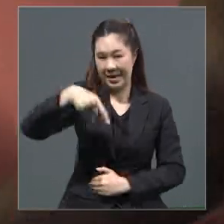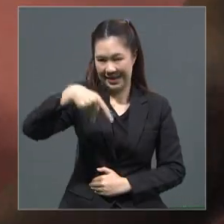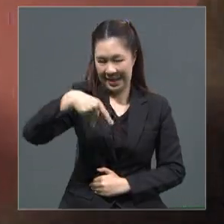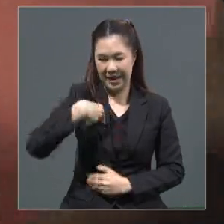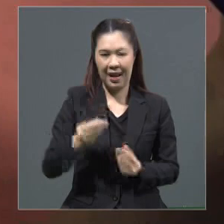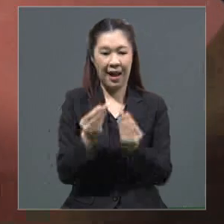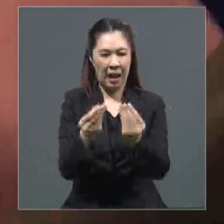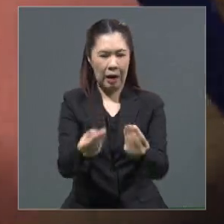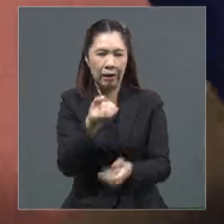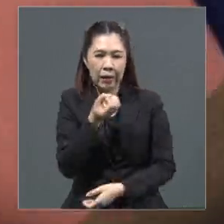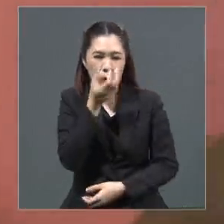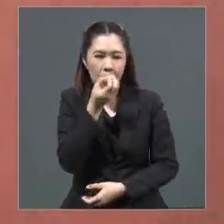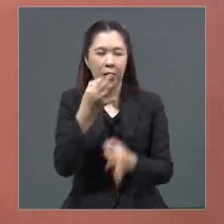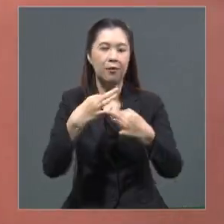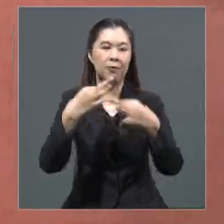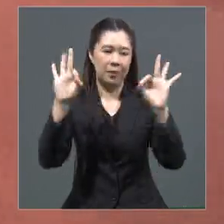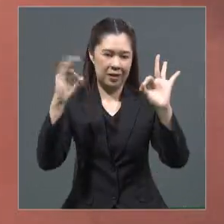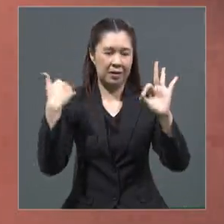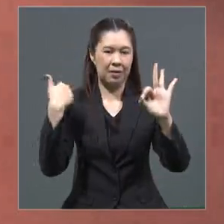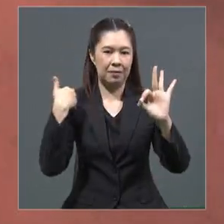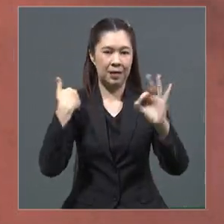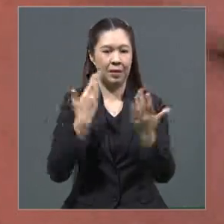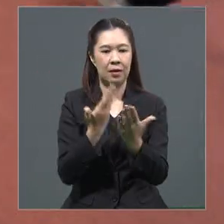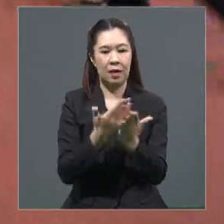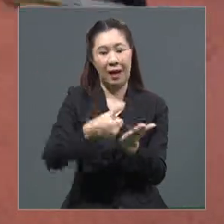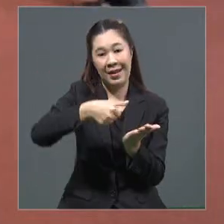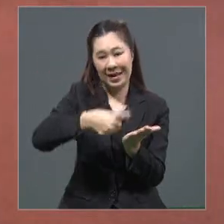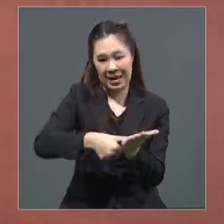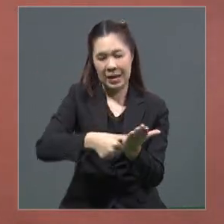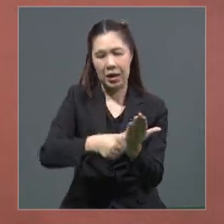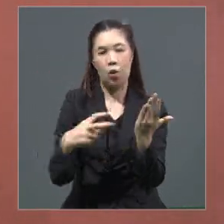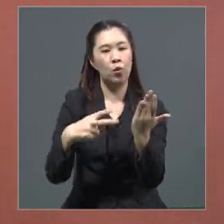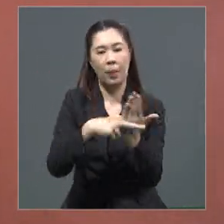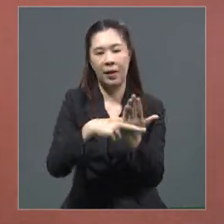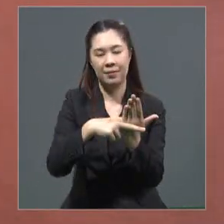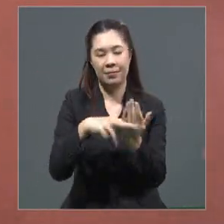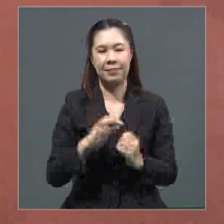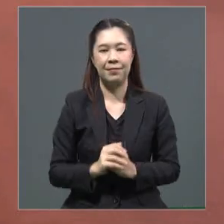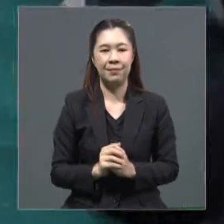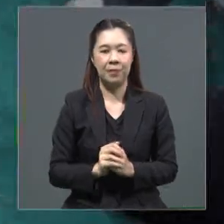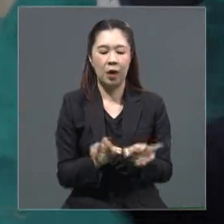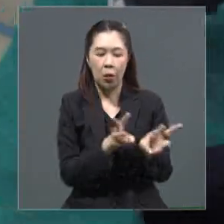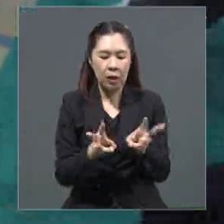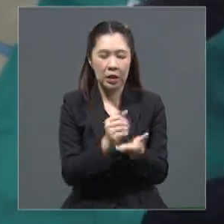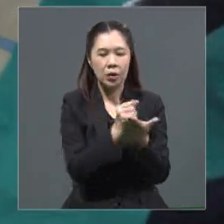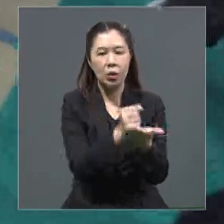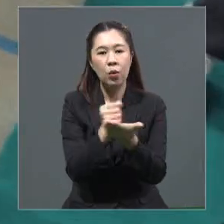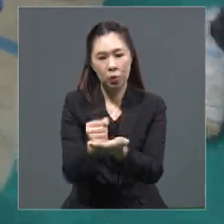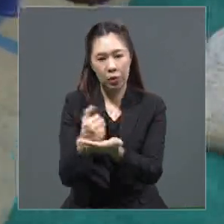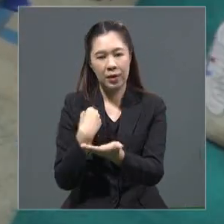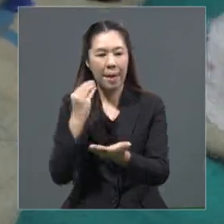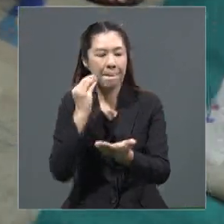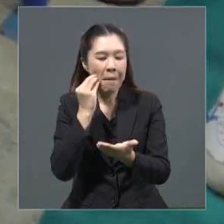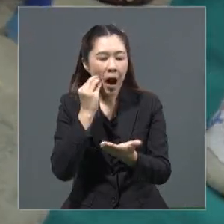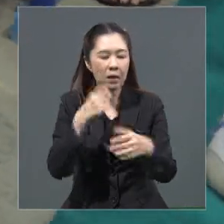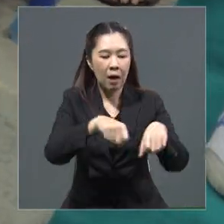อันนี้ปลอดดอกเบี้ยเลยแล้วก็มีมาตรการพรรคชำระหนี้แก่เกษตรกรด้วยนอกจากนี้ก็มีแนวทางการช่วยเหลือผู้ประสบภัยที่บ้านเรือนได้